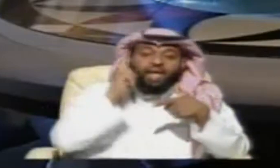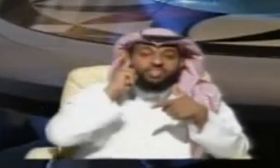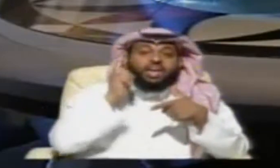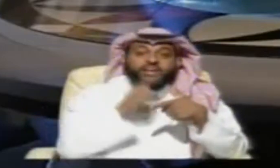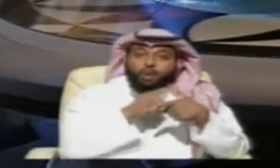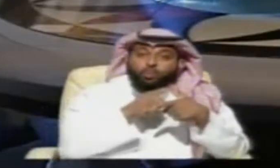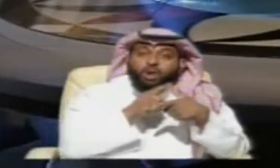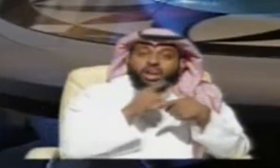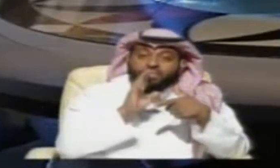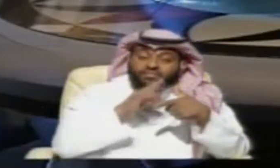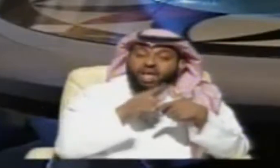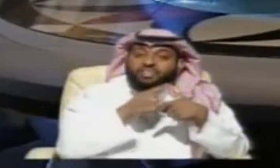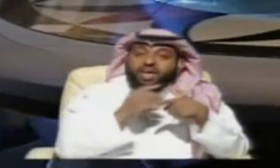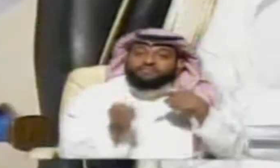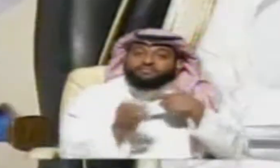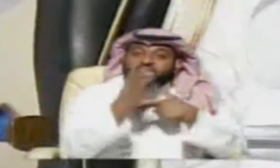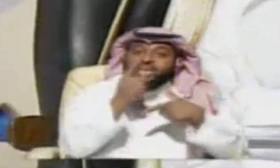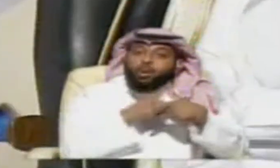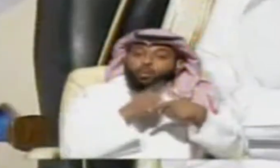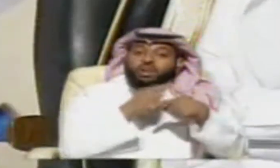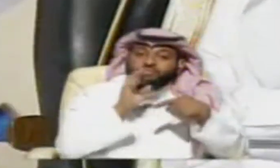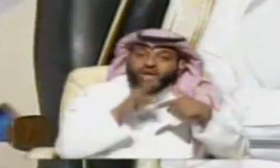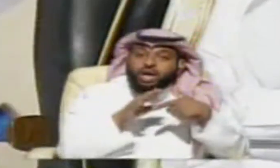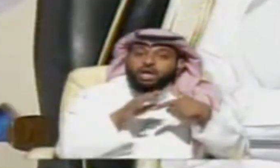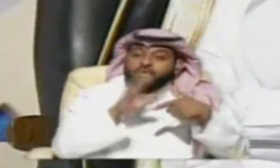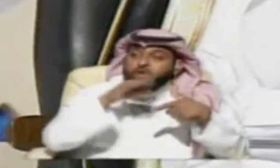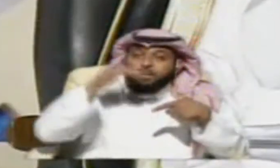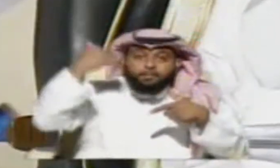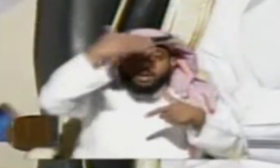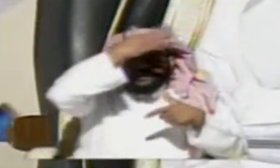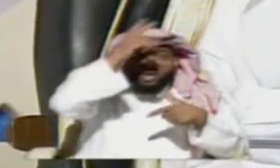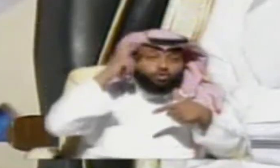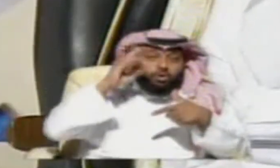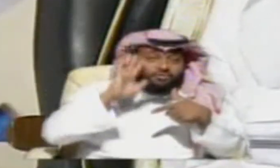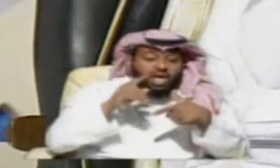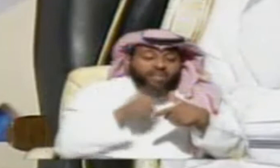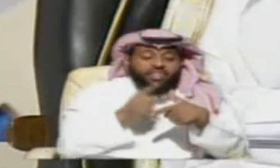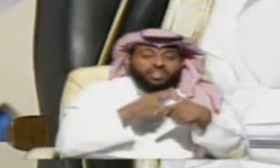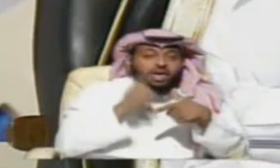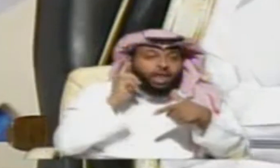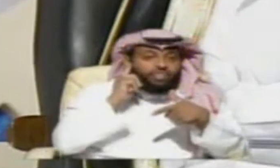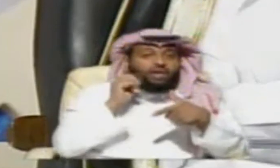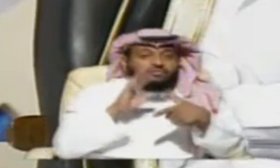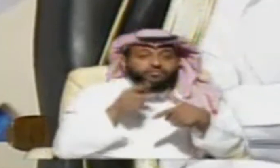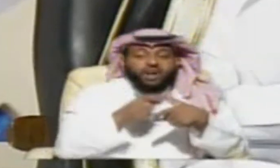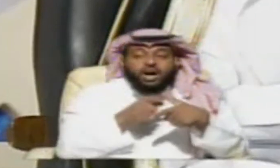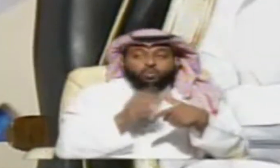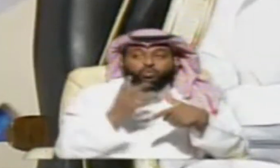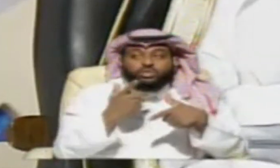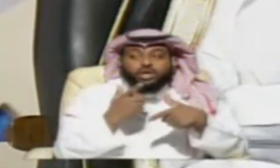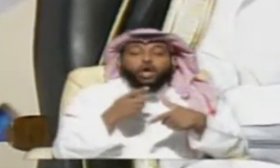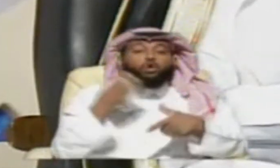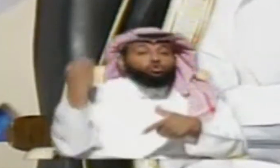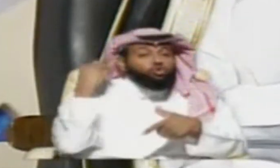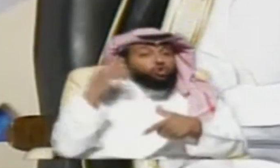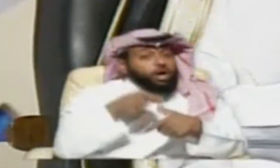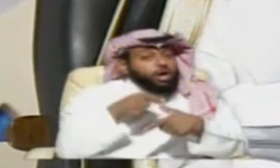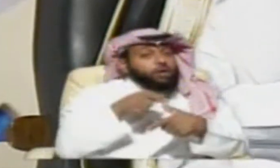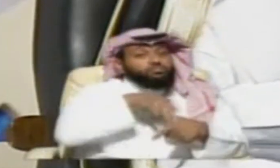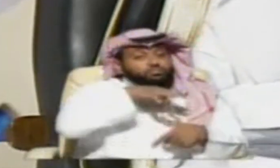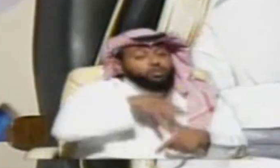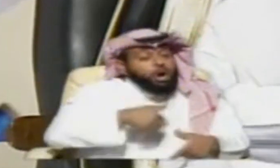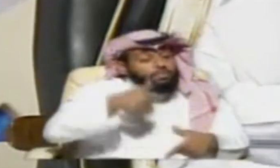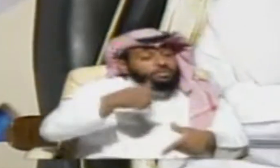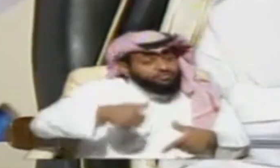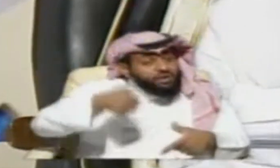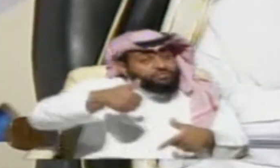هو المعمول به في بعض الدول الإسلامية، تجد أن هناك، وهذا هو سنة النبي صلى الله عليه وسلم،